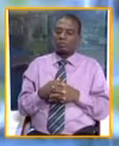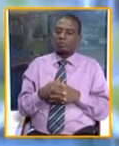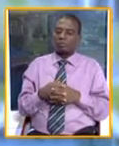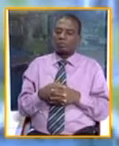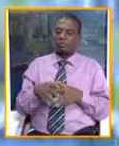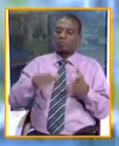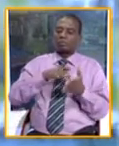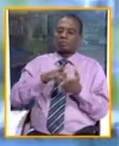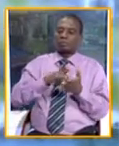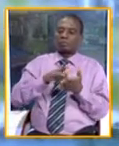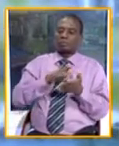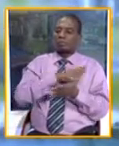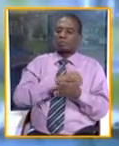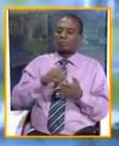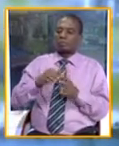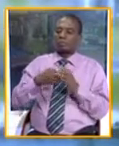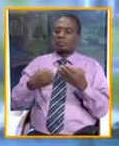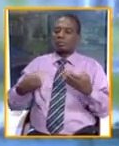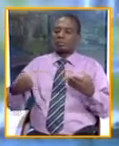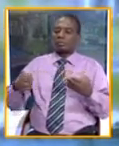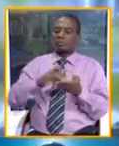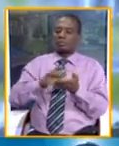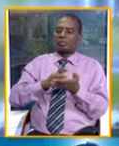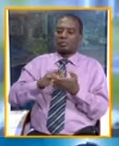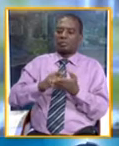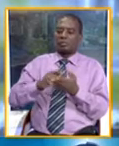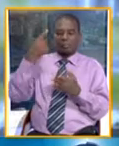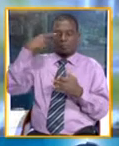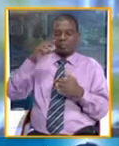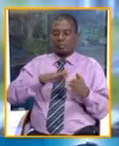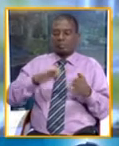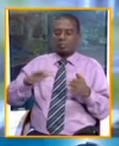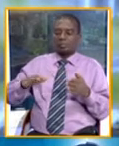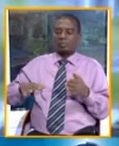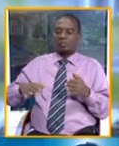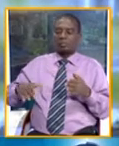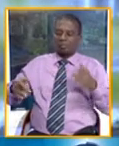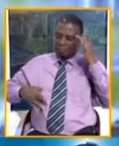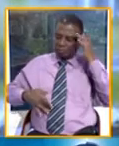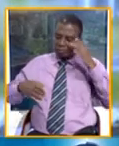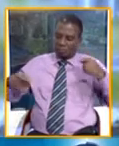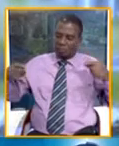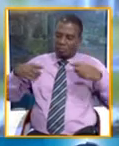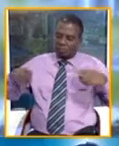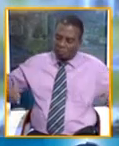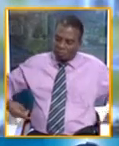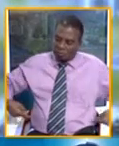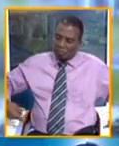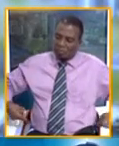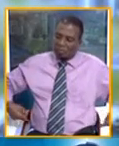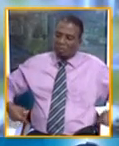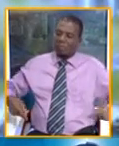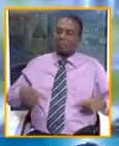Des médicaments et équipements médicaux pour les enfants malades du Rhin, ces dons de l'organisation